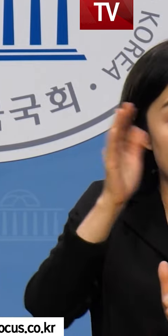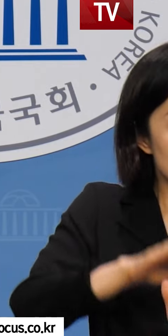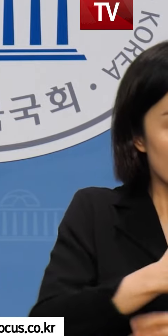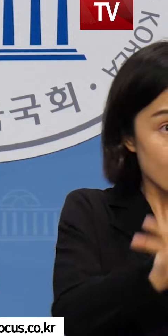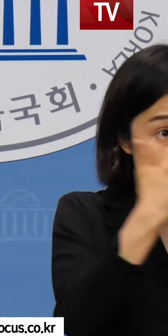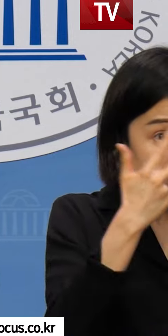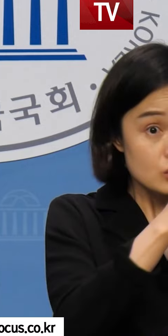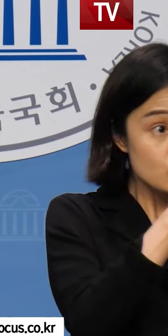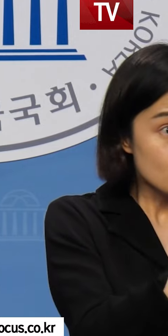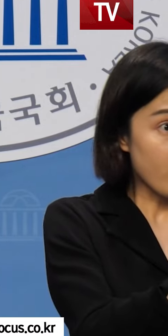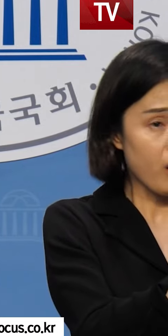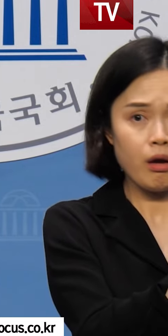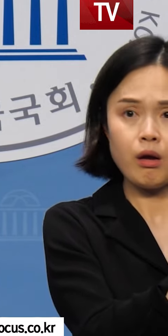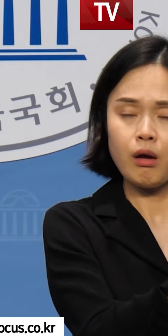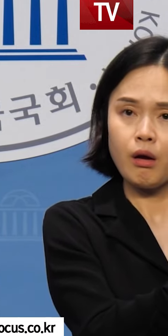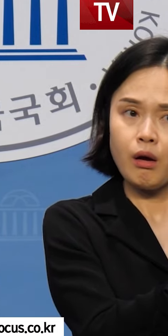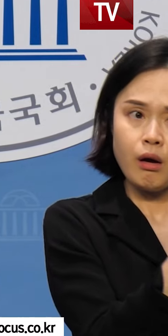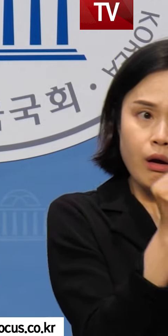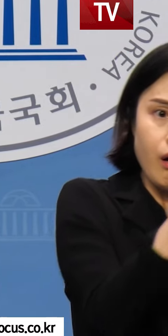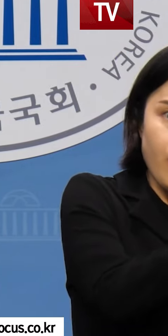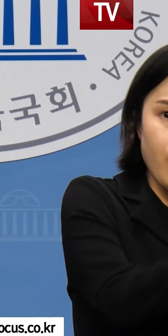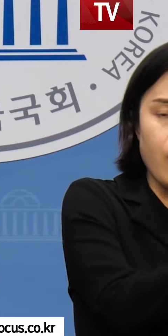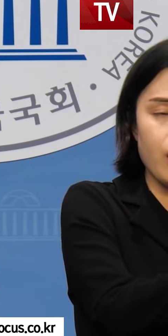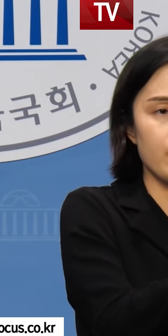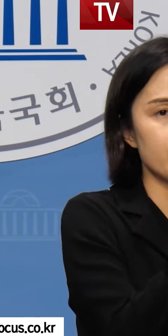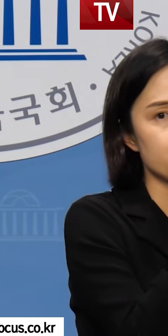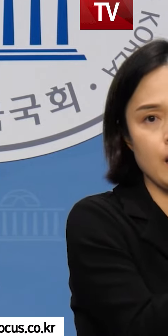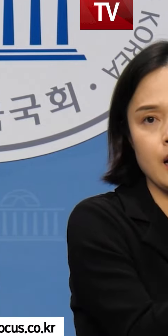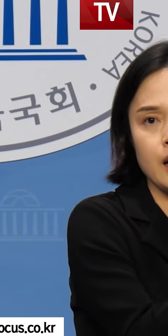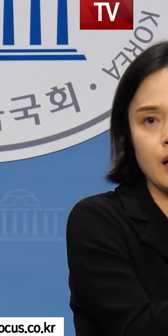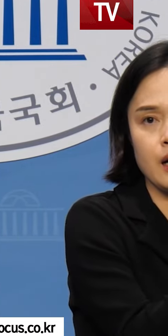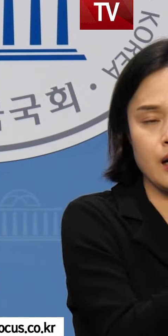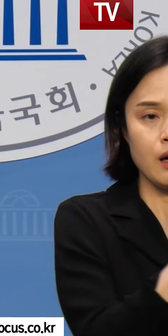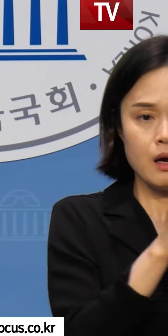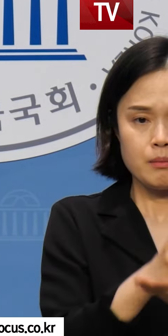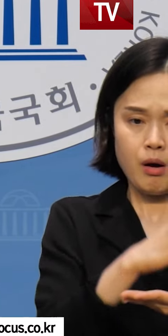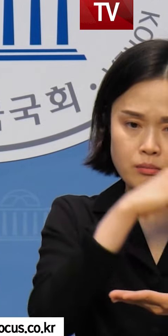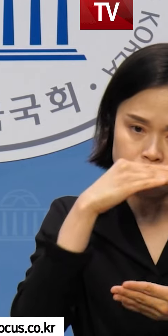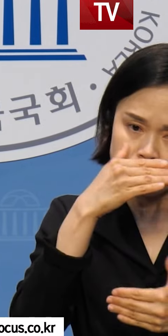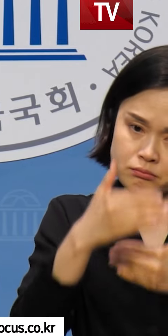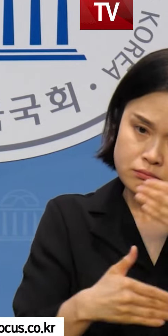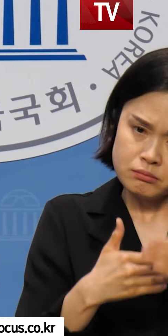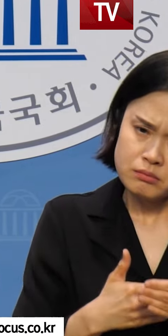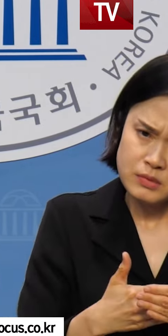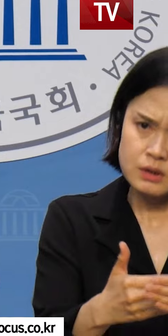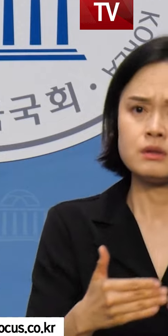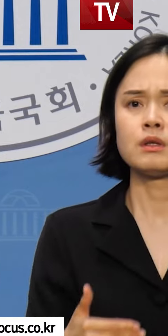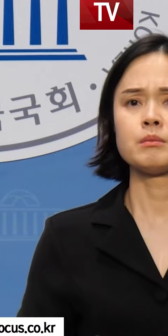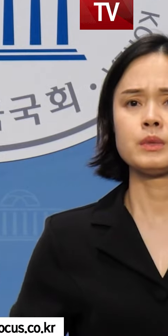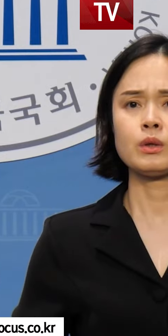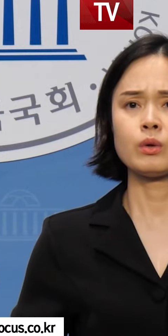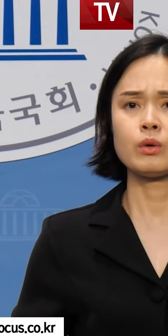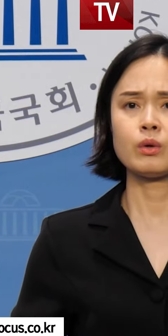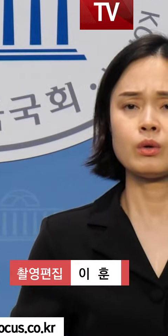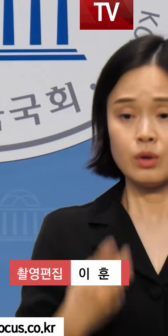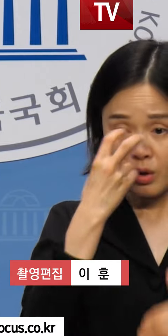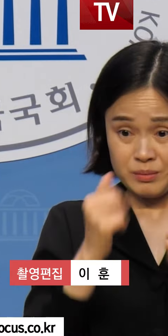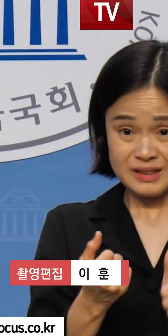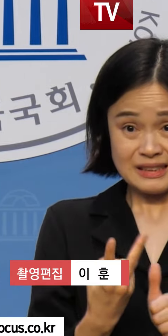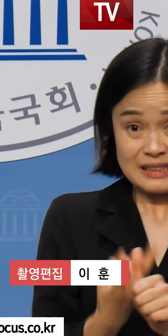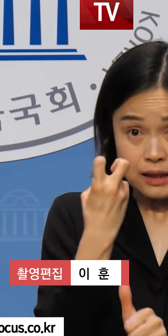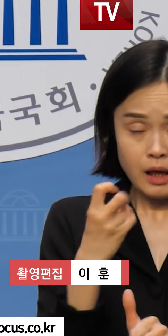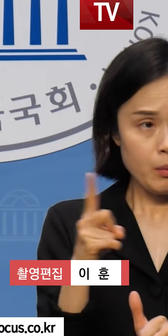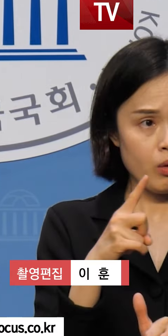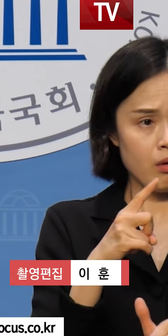묶어둘 수는 없습니다. 법도 자연도 순리대로 흘러가야 합니다. 검사 탄핵은 이런